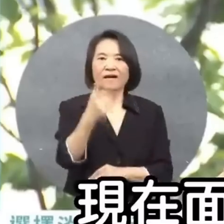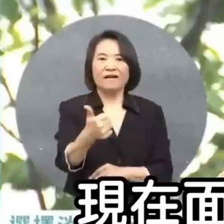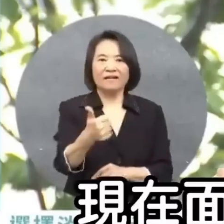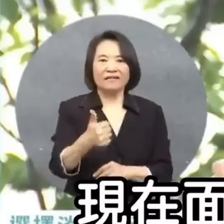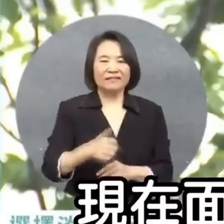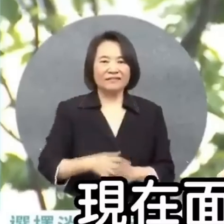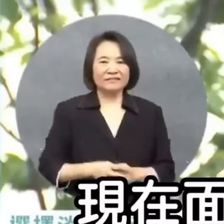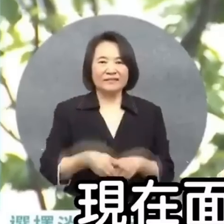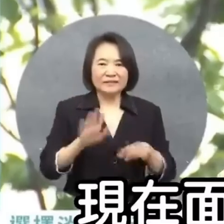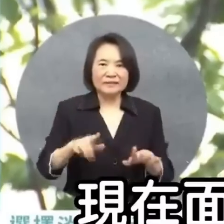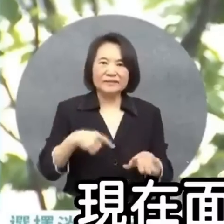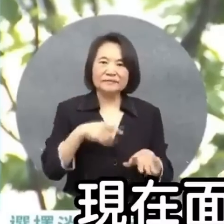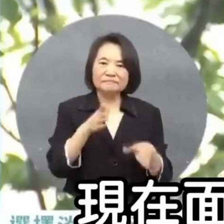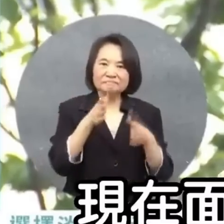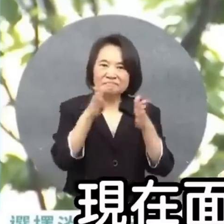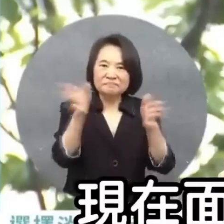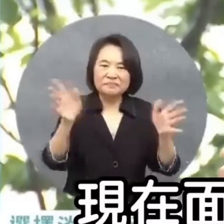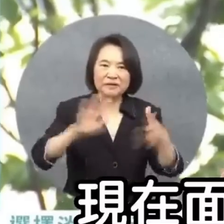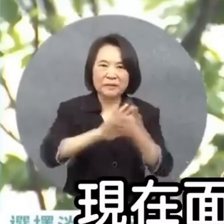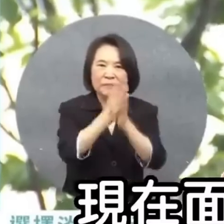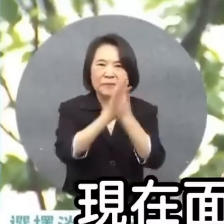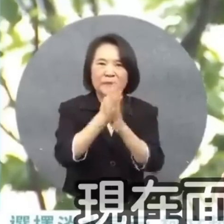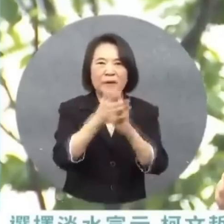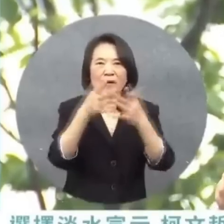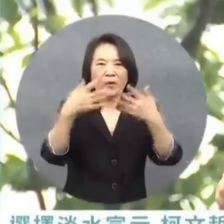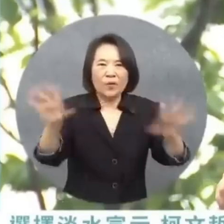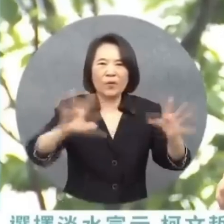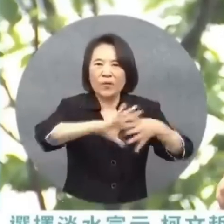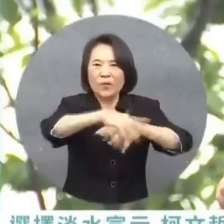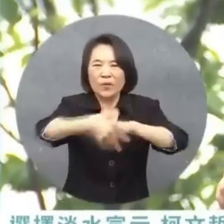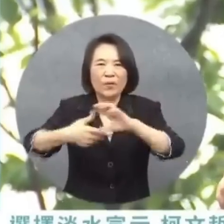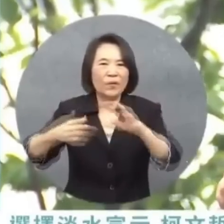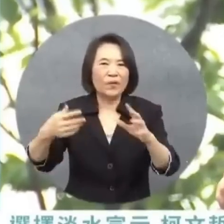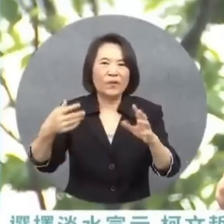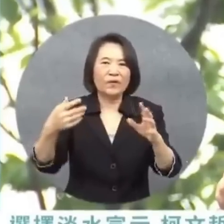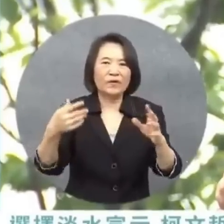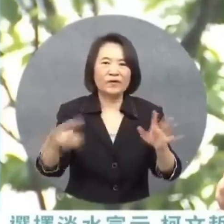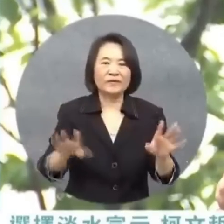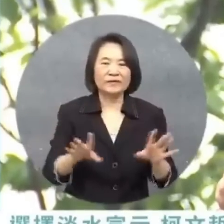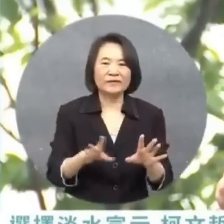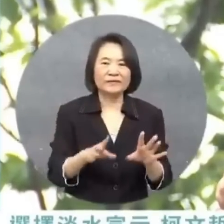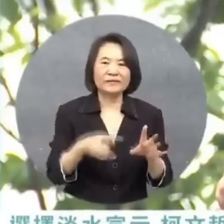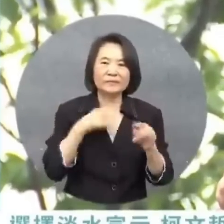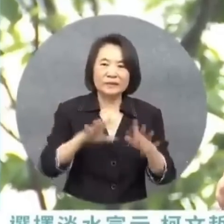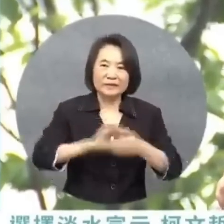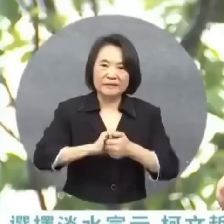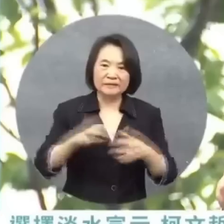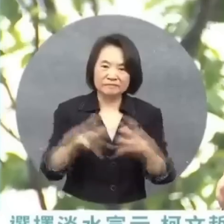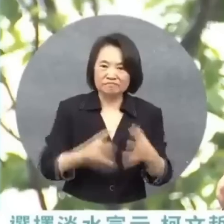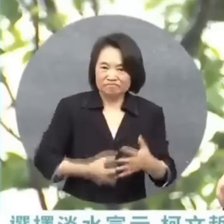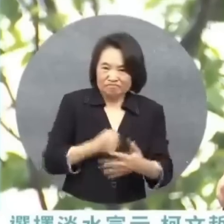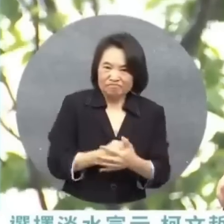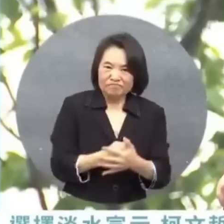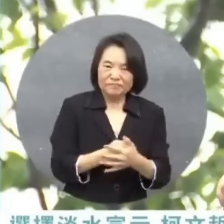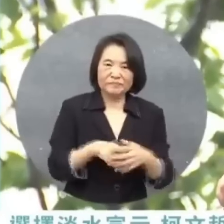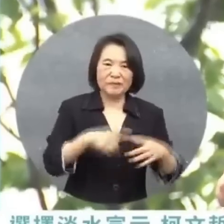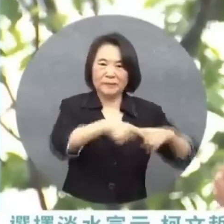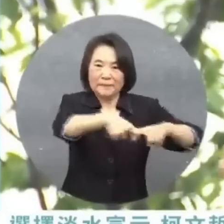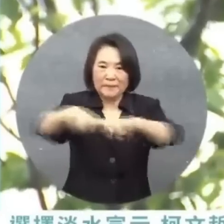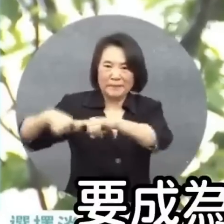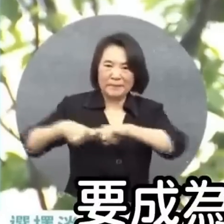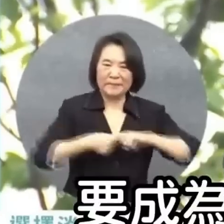在面对千变万化的世界局势，我们应该同舟共济，集结众人的力